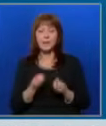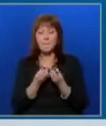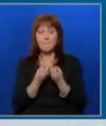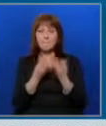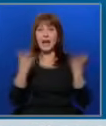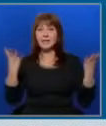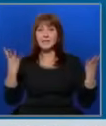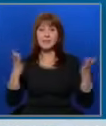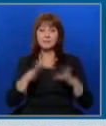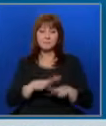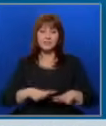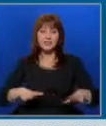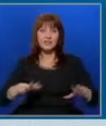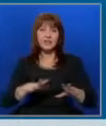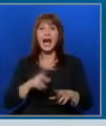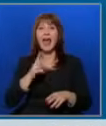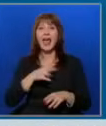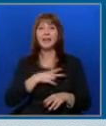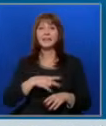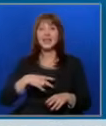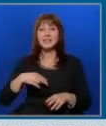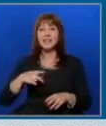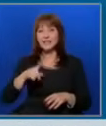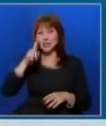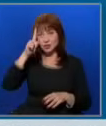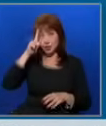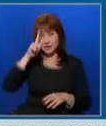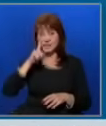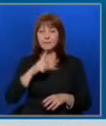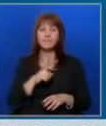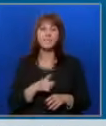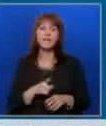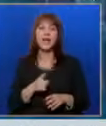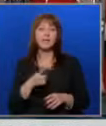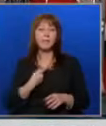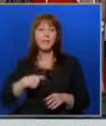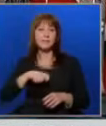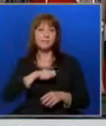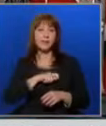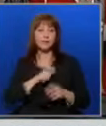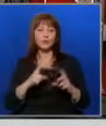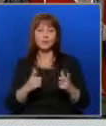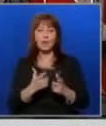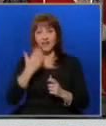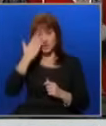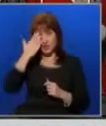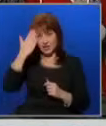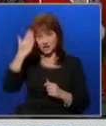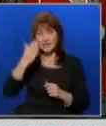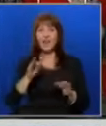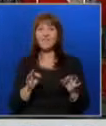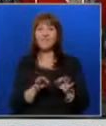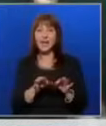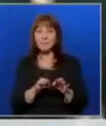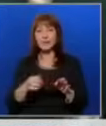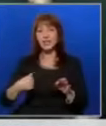Блясък завладя и датската столица на тридневно посещение в Копенхаген на испанското кралско семейство. В чест на крал Фелипе и съпругата му